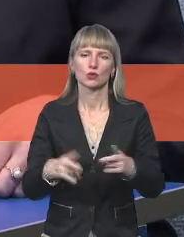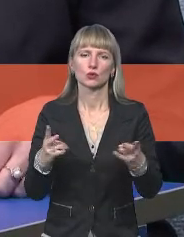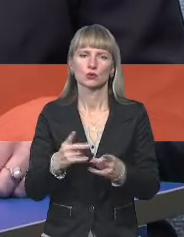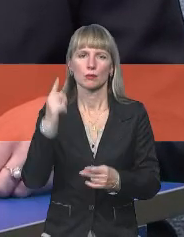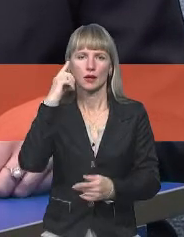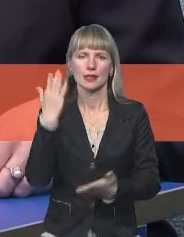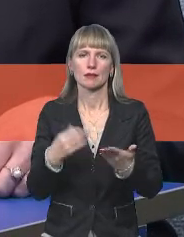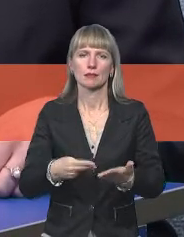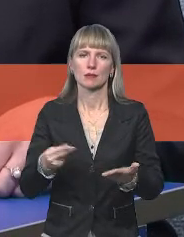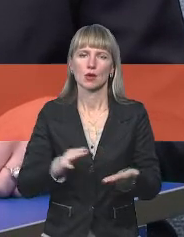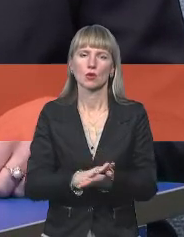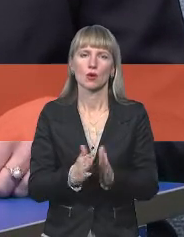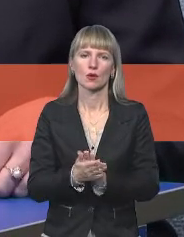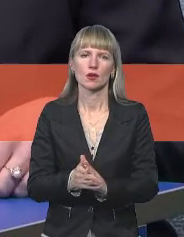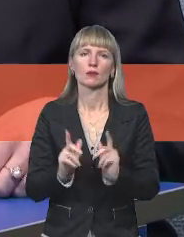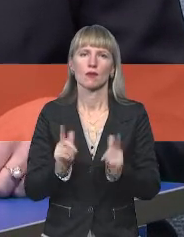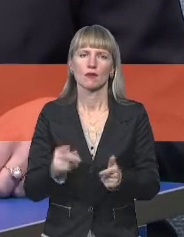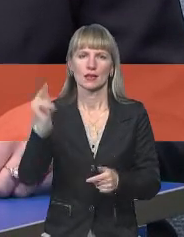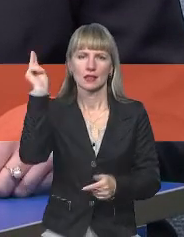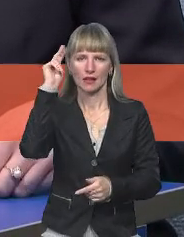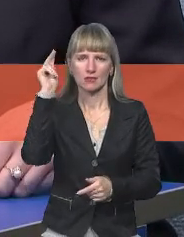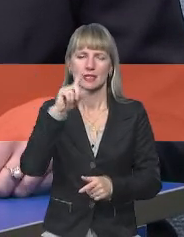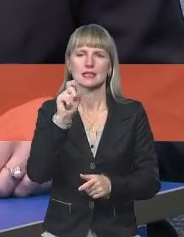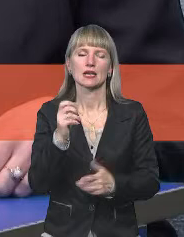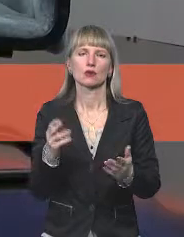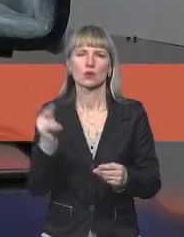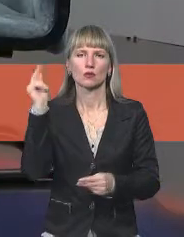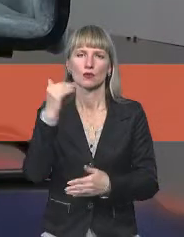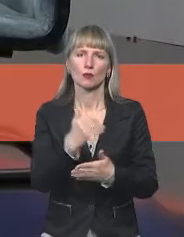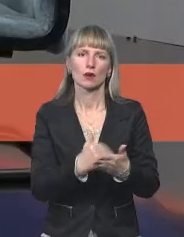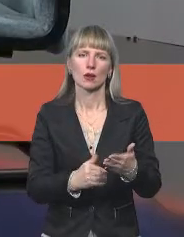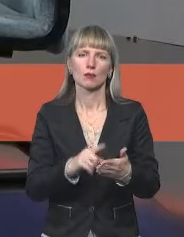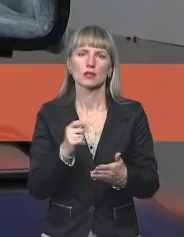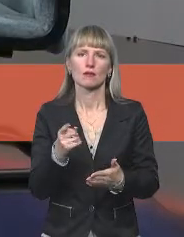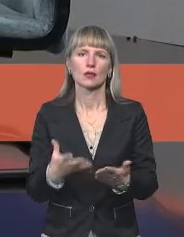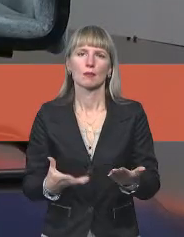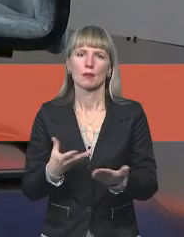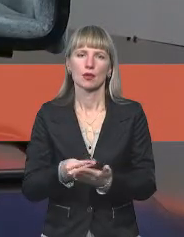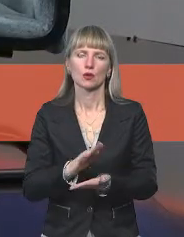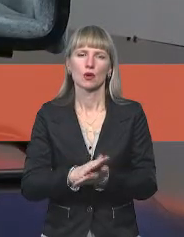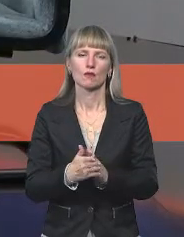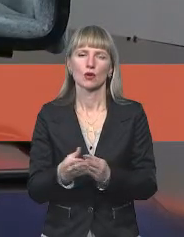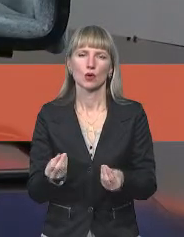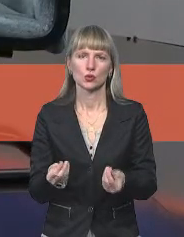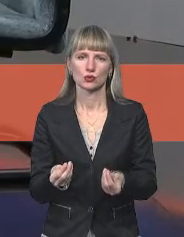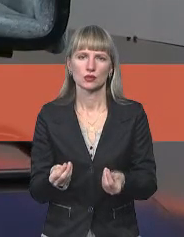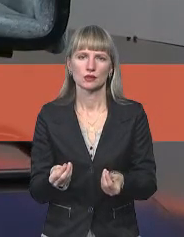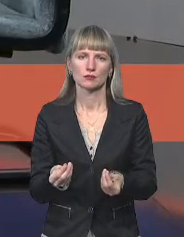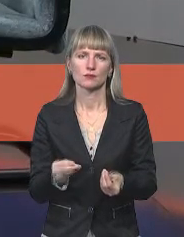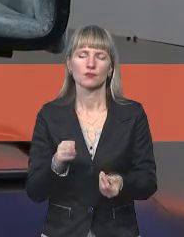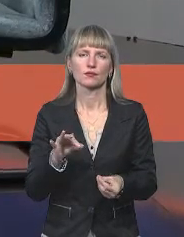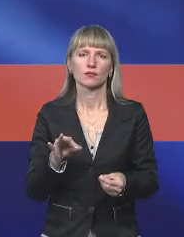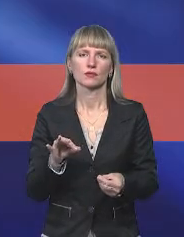якщо вони підписали договір і погодилися навчатися за якоюсь освітньою програмою, за яку вони сплачують за договором кошти,